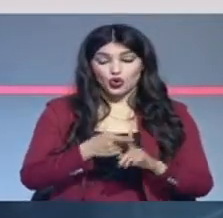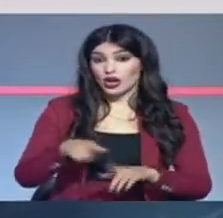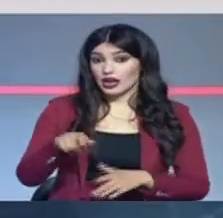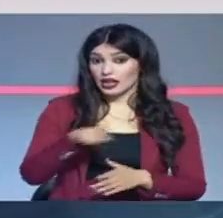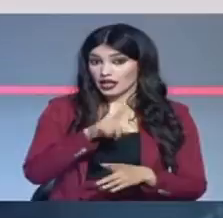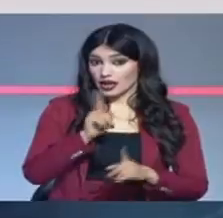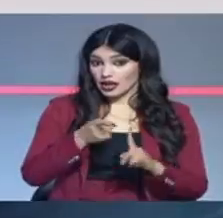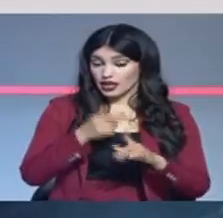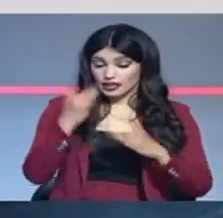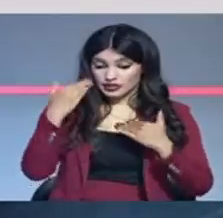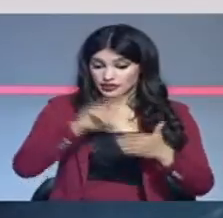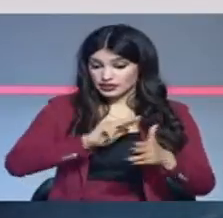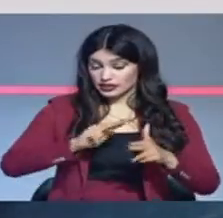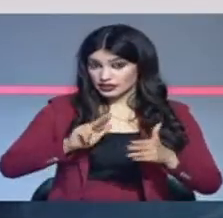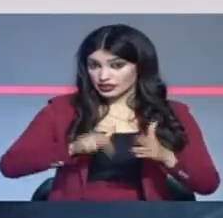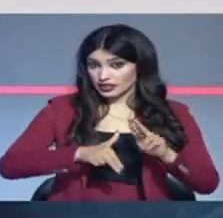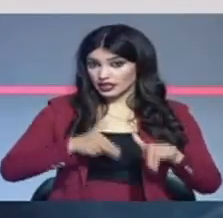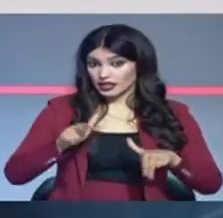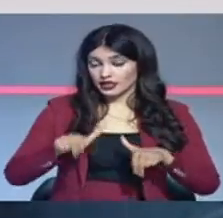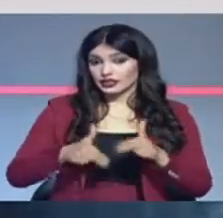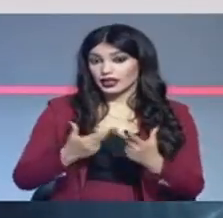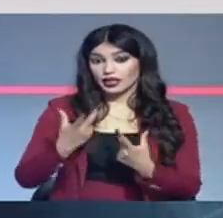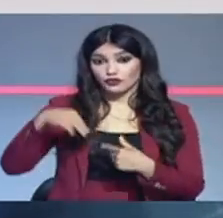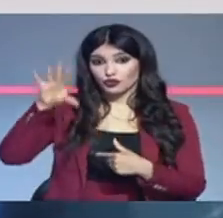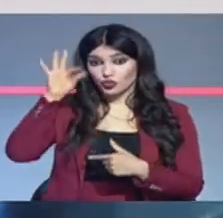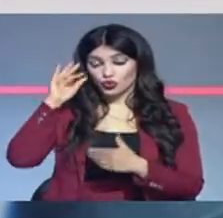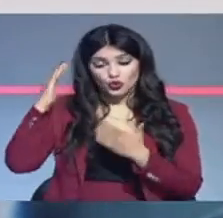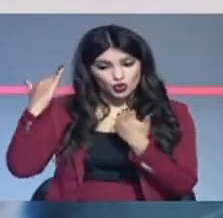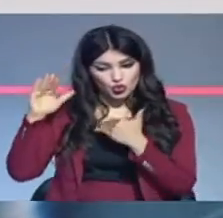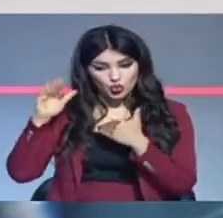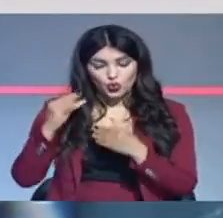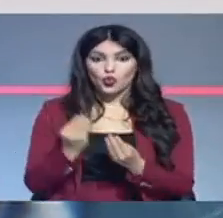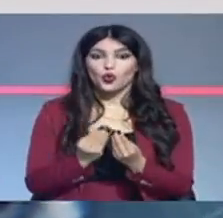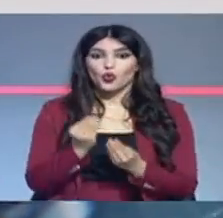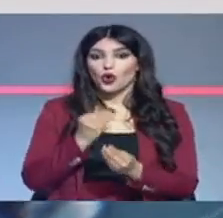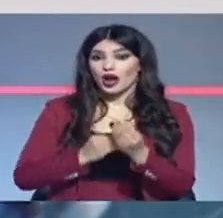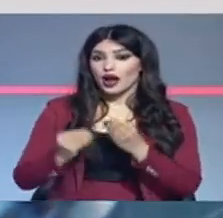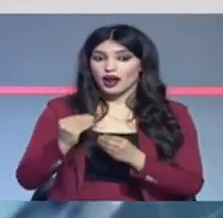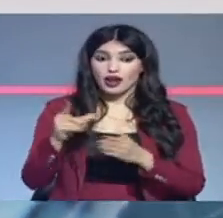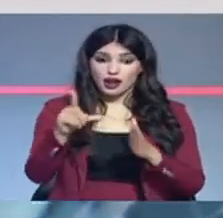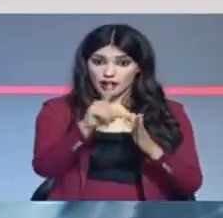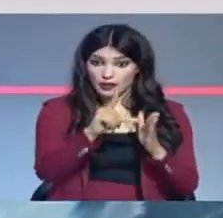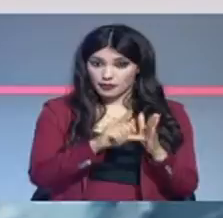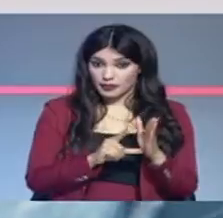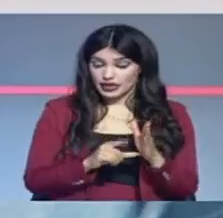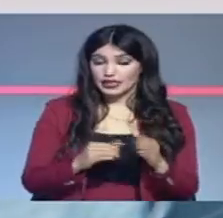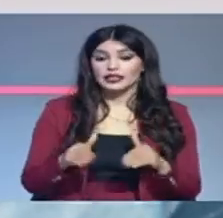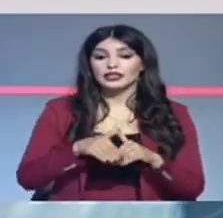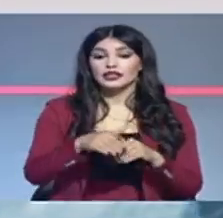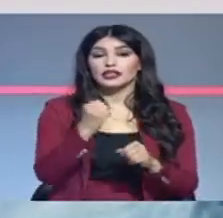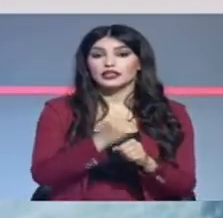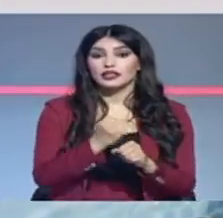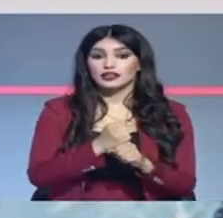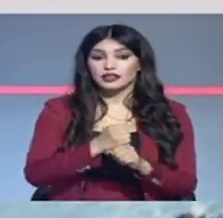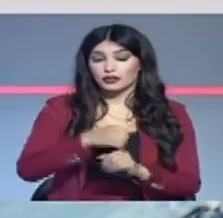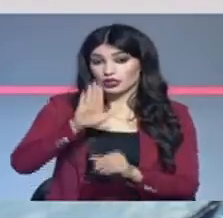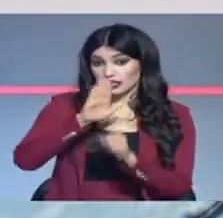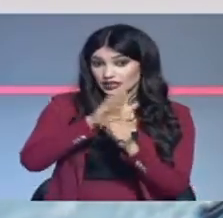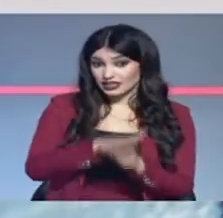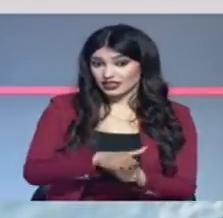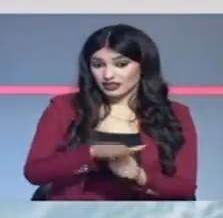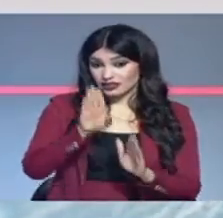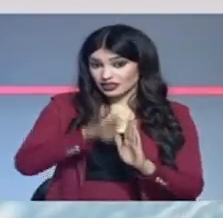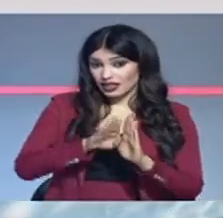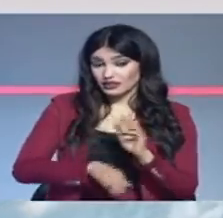التي صادقت عليها تونس في المعاهدات او الالتزامات المنبعثه من التشريعات العامله على الحد من العنف المسلط